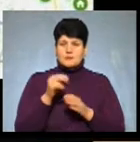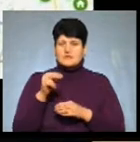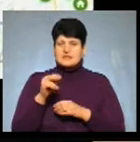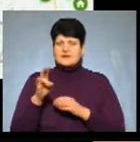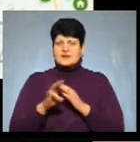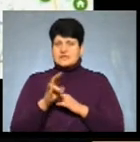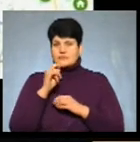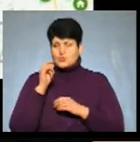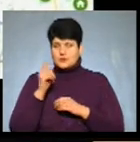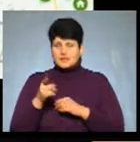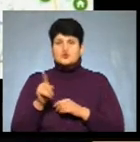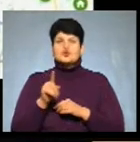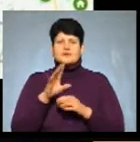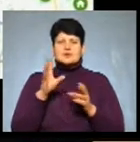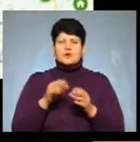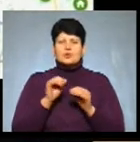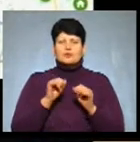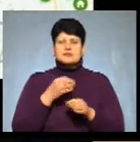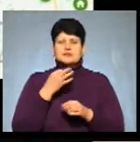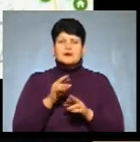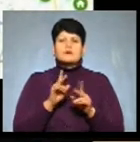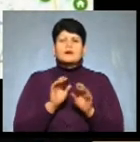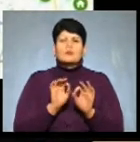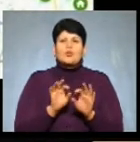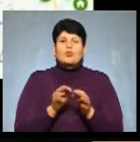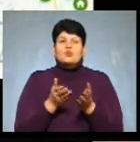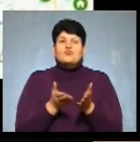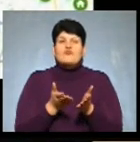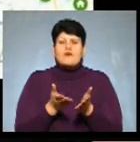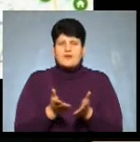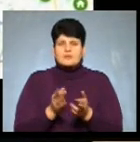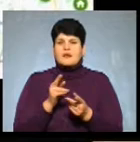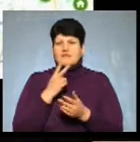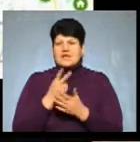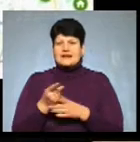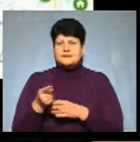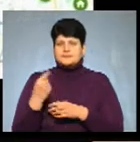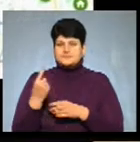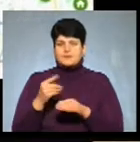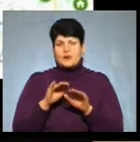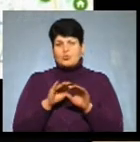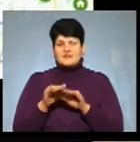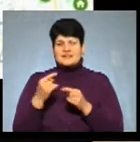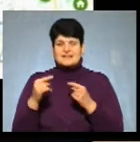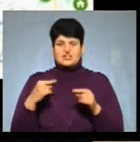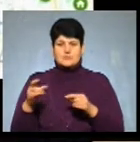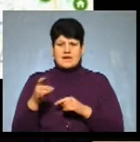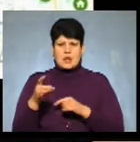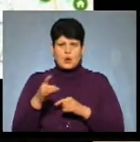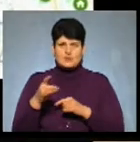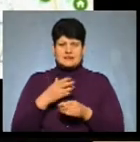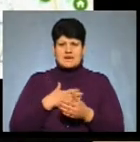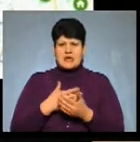Православної церкви України. Пане Ігоре, що ви загалом можете сказати, як прокоментувати, як виглядає Тернопільщина порівняно з іншими регіонами